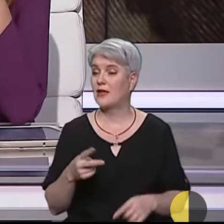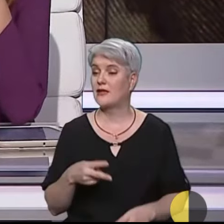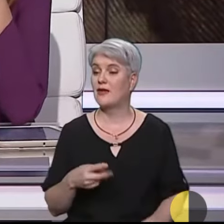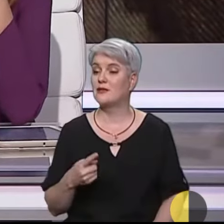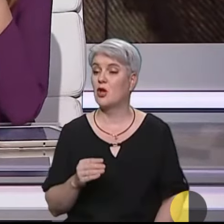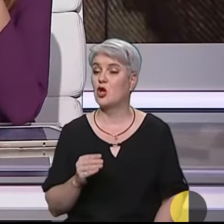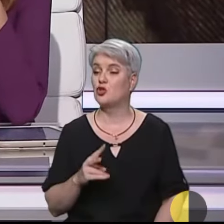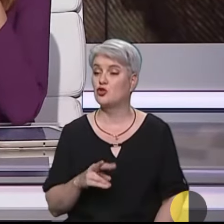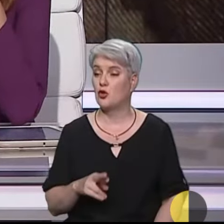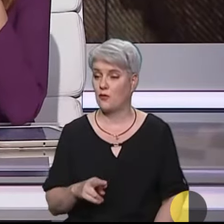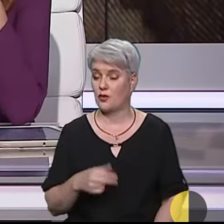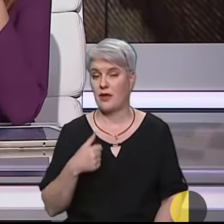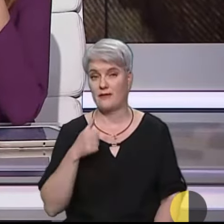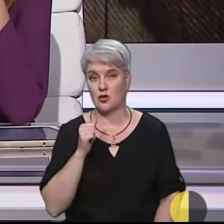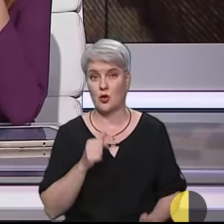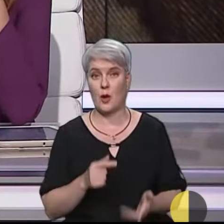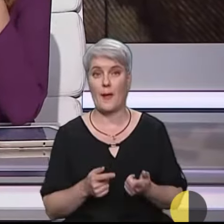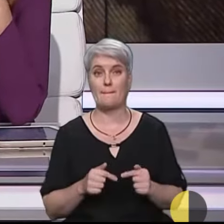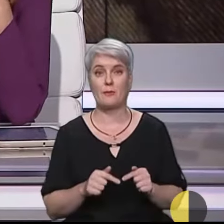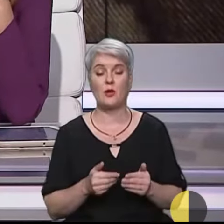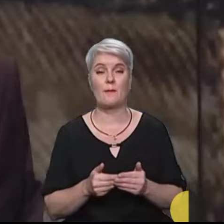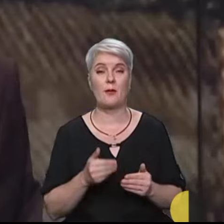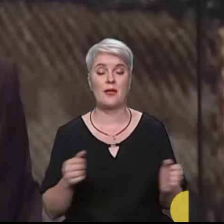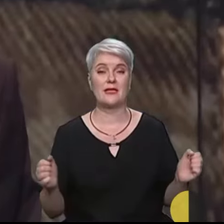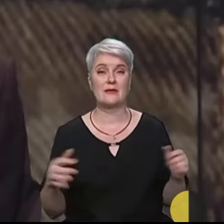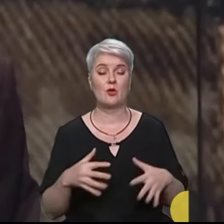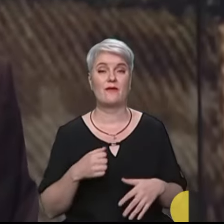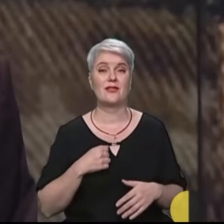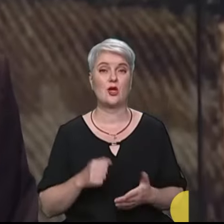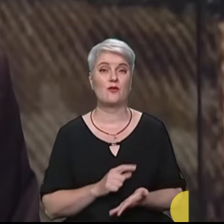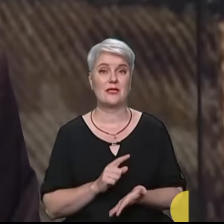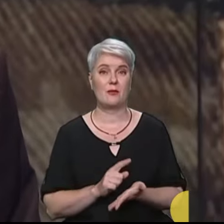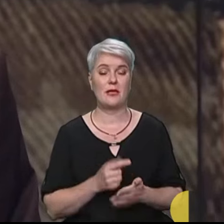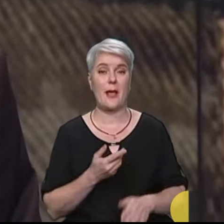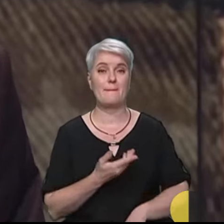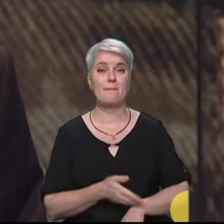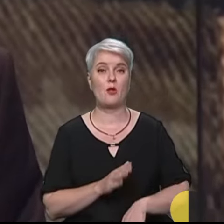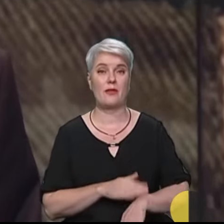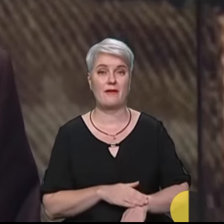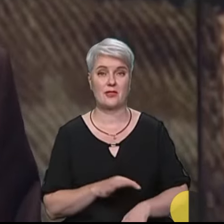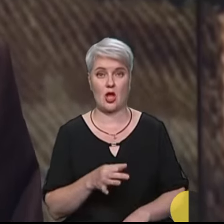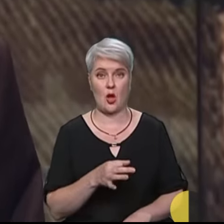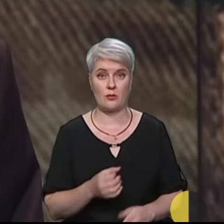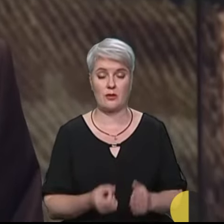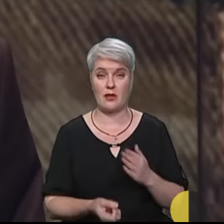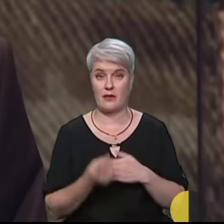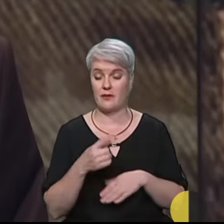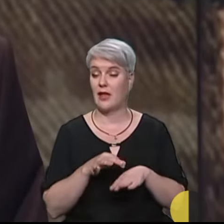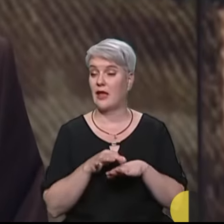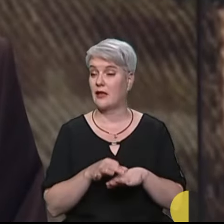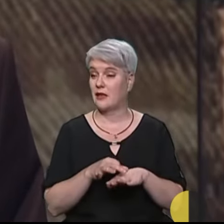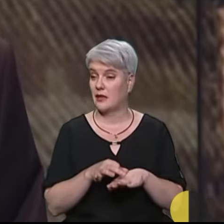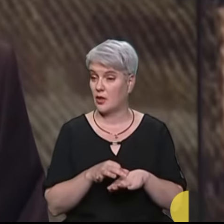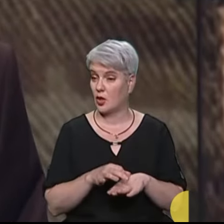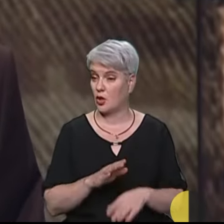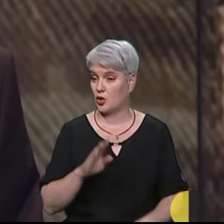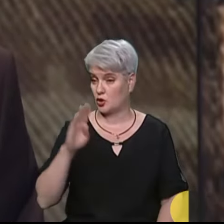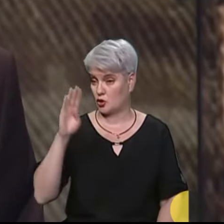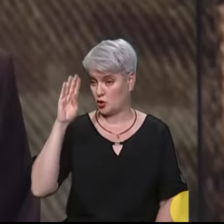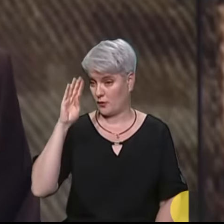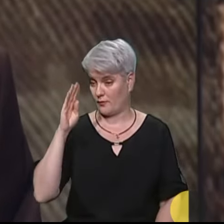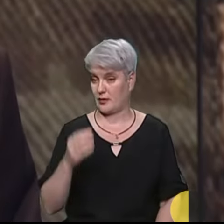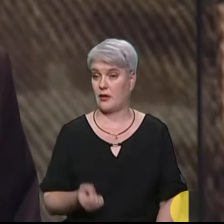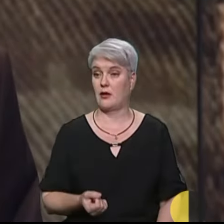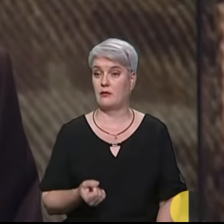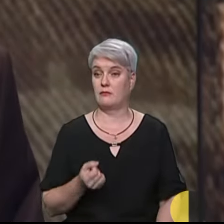21 жовтня, тобто вчора, у пункті попереднього збору військовозобов'язаних у Полтавській області виявили тіло чоловіка. Про це повідомили на